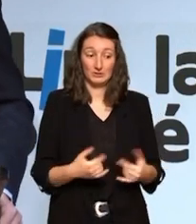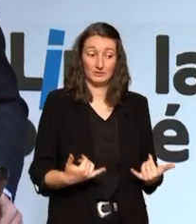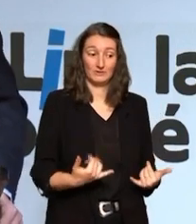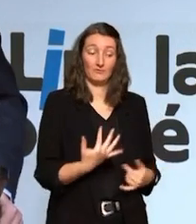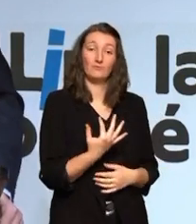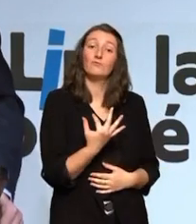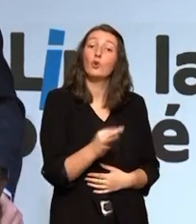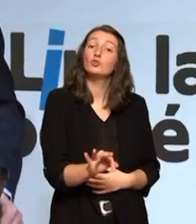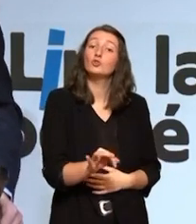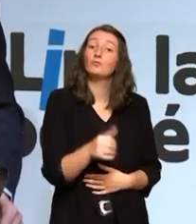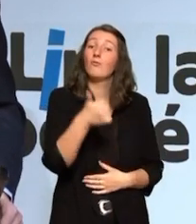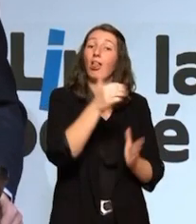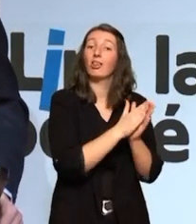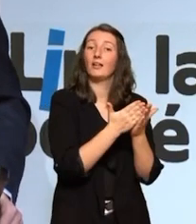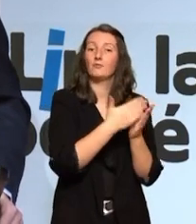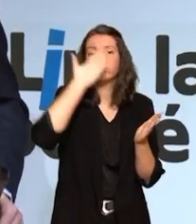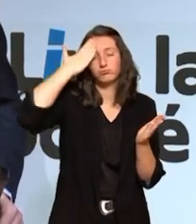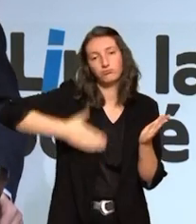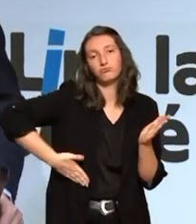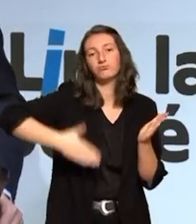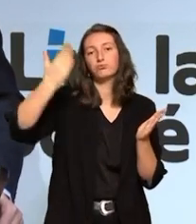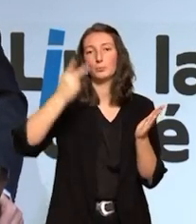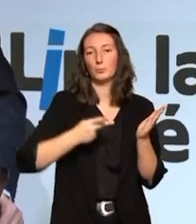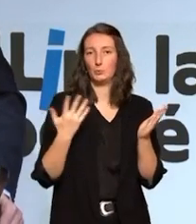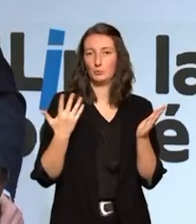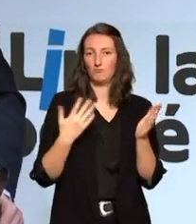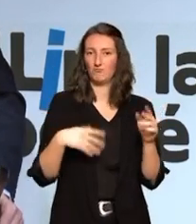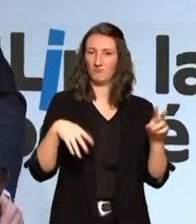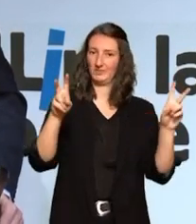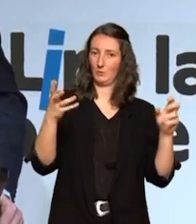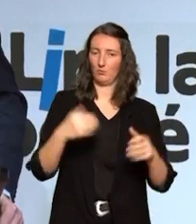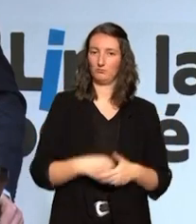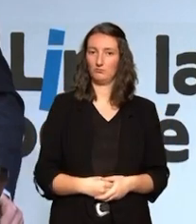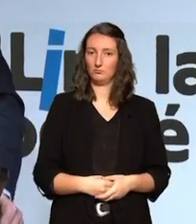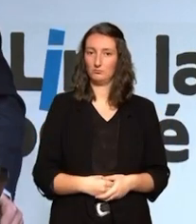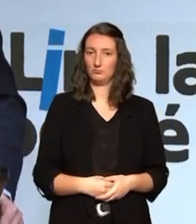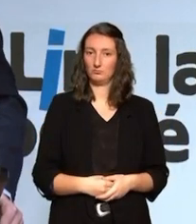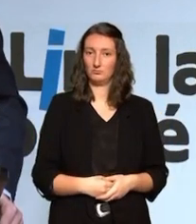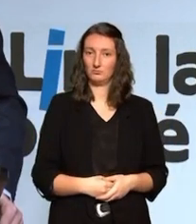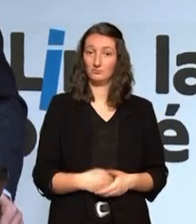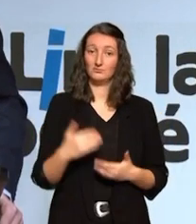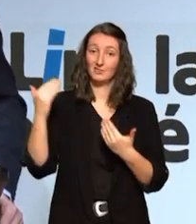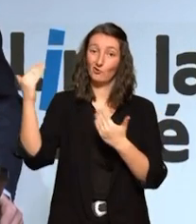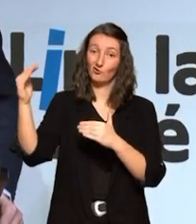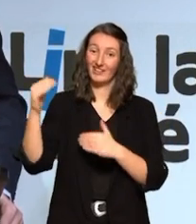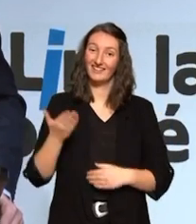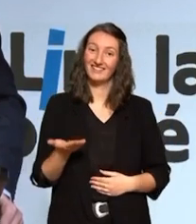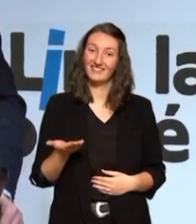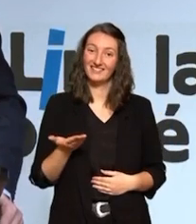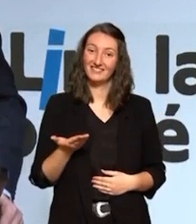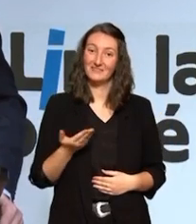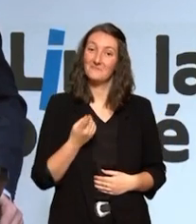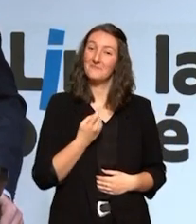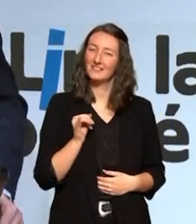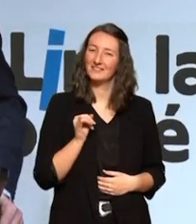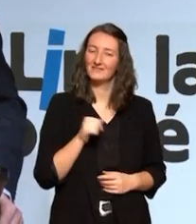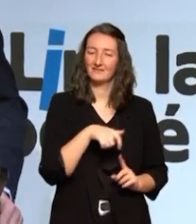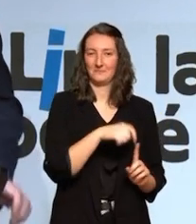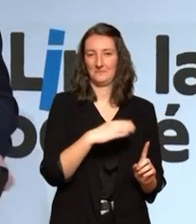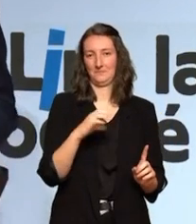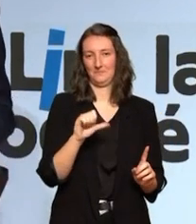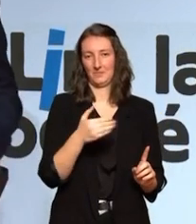au monde ne s'appelle pas « Le français », mais « L'étranger » de Camus. Je